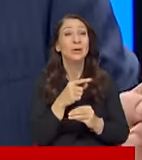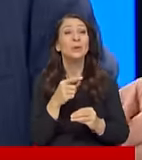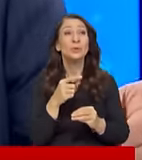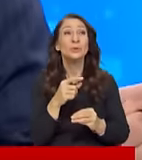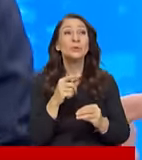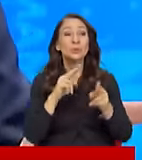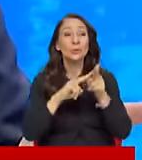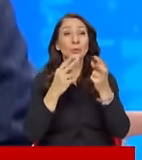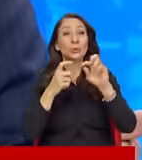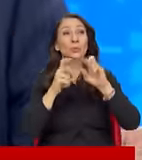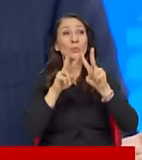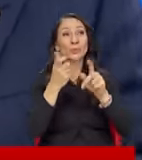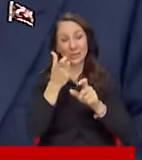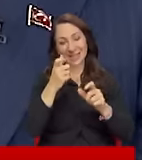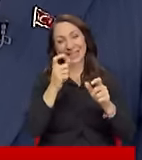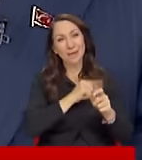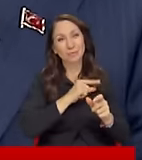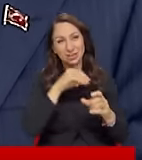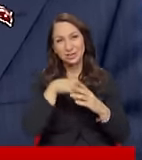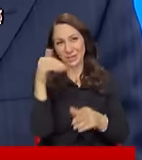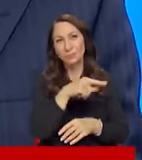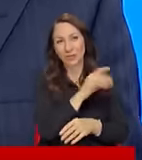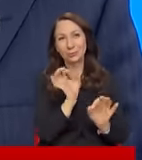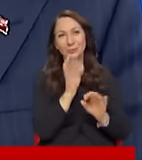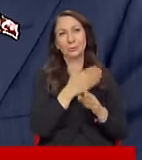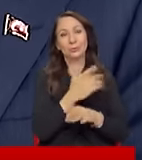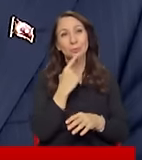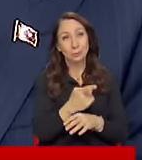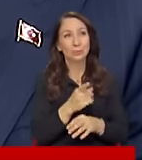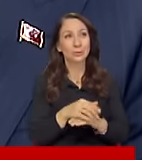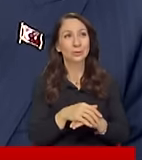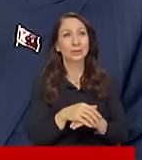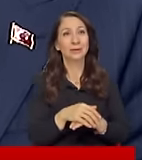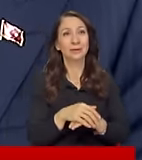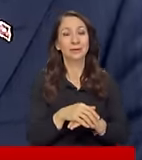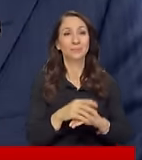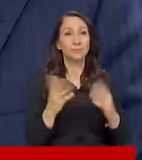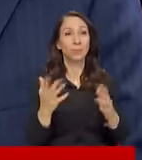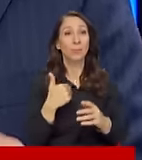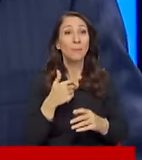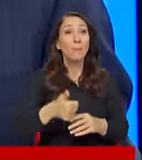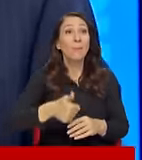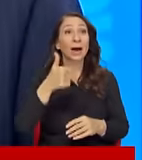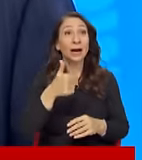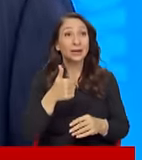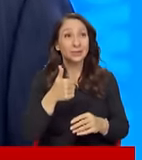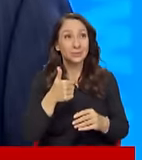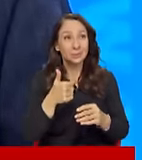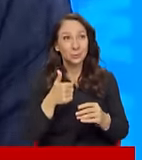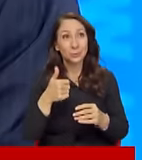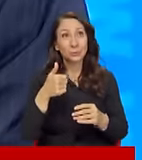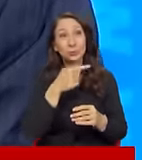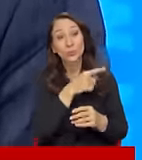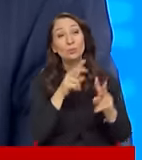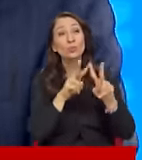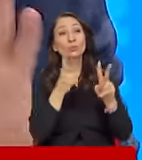kurumu temsil etmeye, kurumu temsil etmeye gelmişler. Doğru söylüyorsunuz. Tabii ben bakanlık kurumundan bahsediyorum.